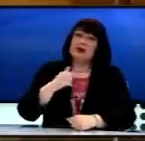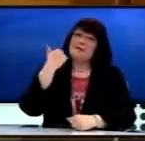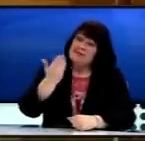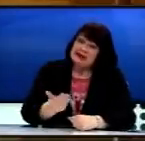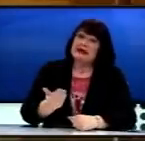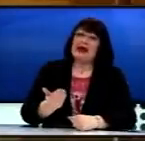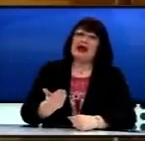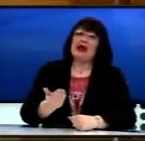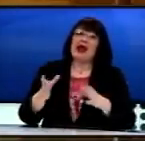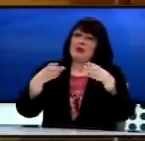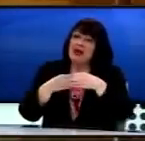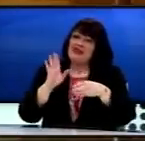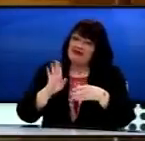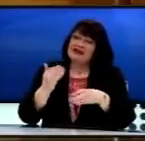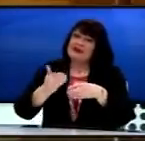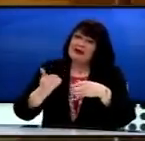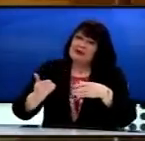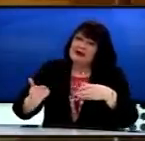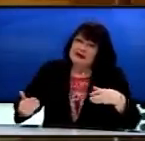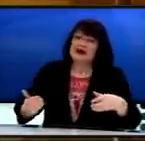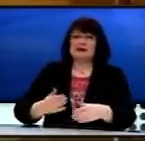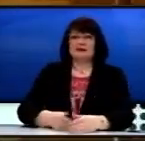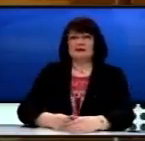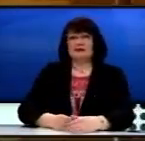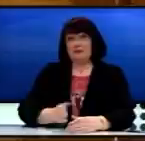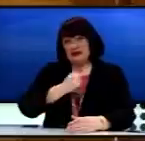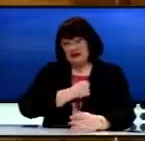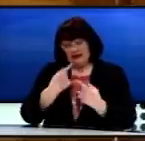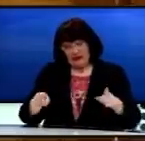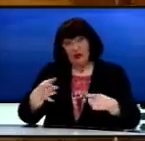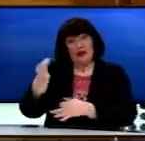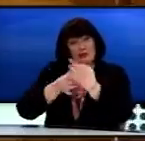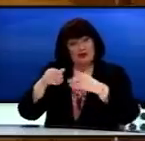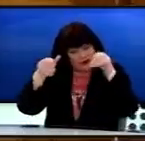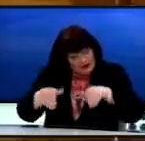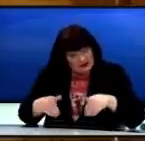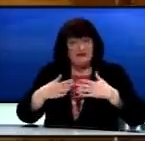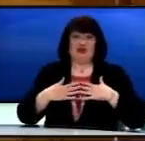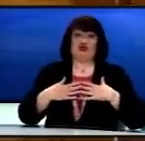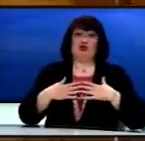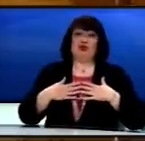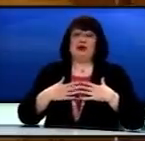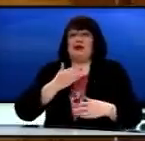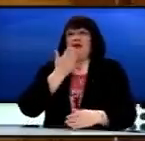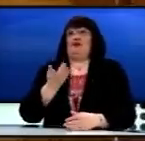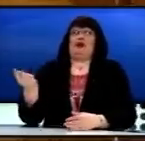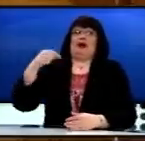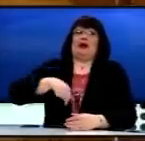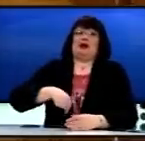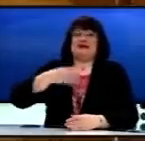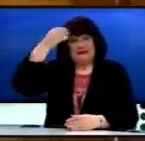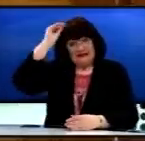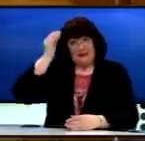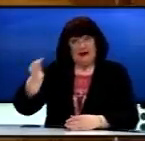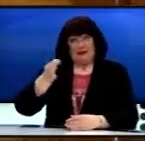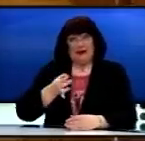η κατηγορία Β και μετά να πάμε στις παραγωγικές ηλικίες? Αν έχετε άλλη άποψη, μας την πείτε. Σεβαστή θα είναι. Αλλά δεν μπορείτε να άρχεστε εδώ πέρα